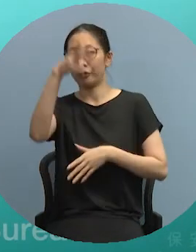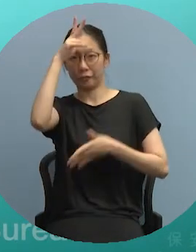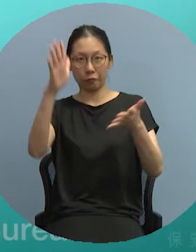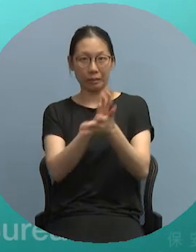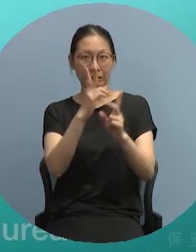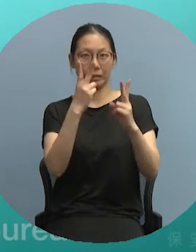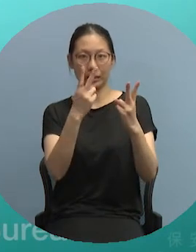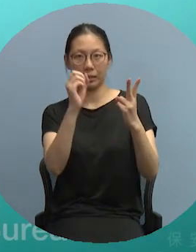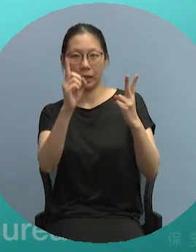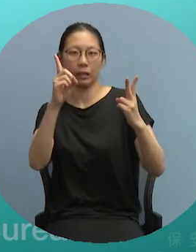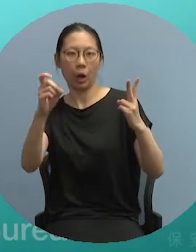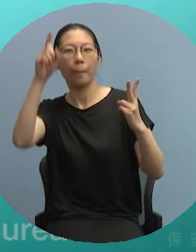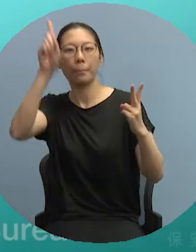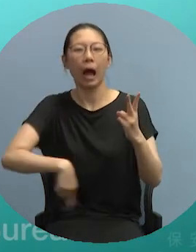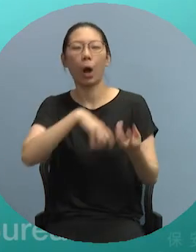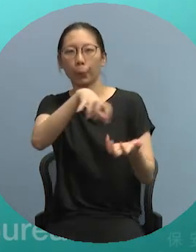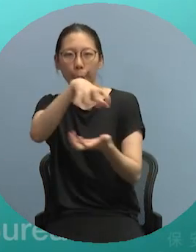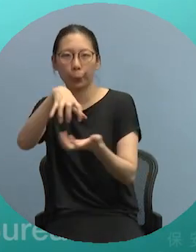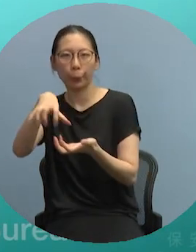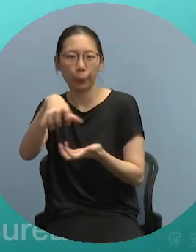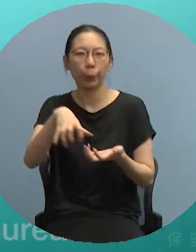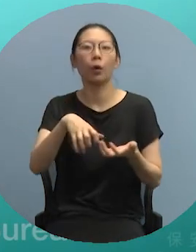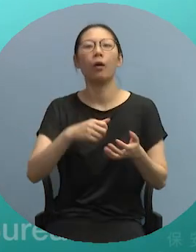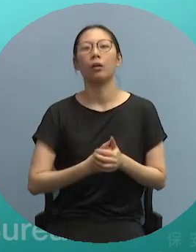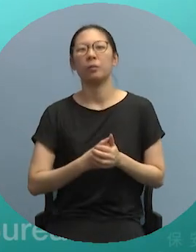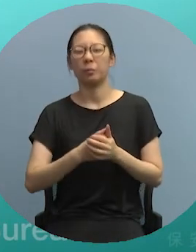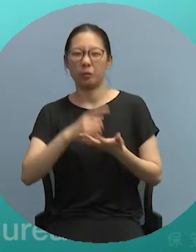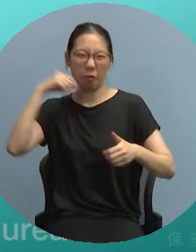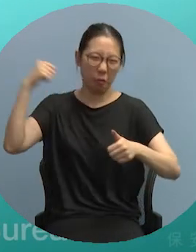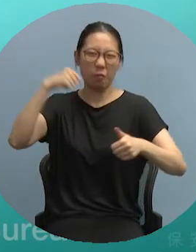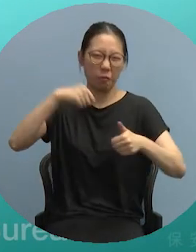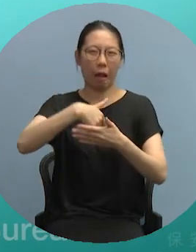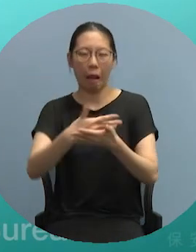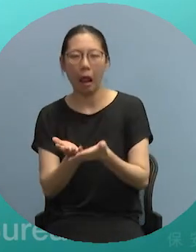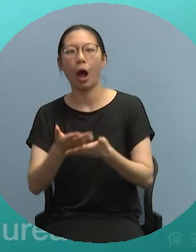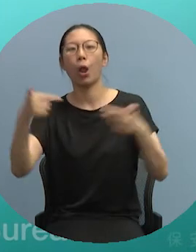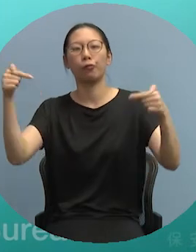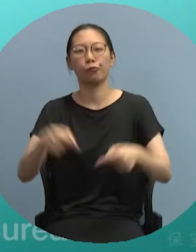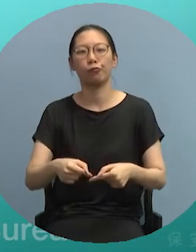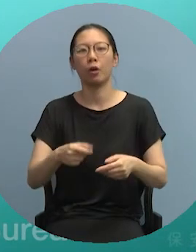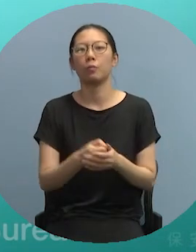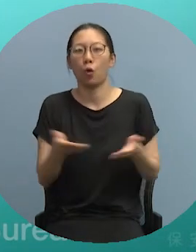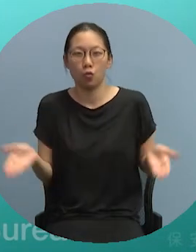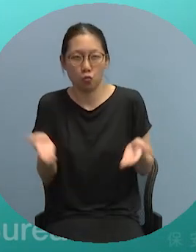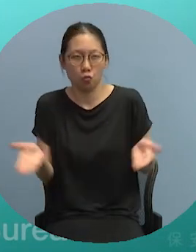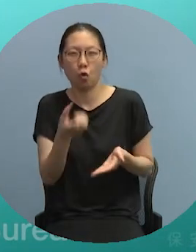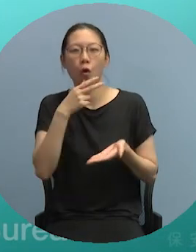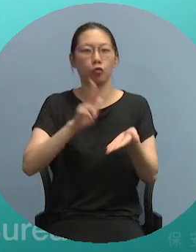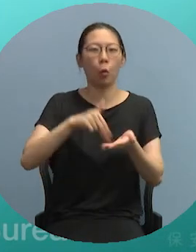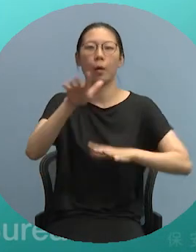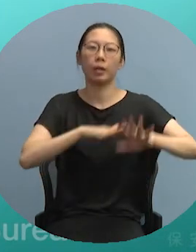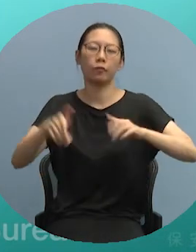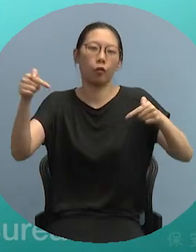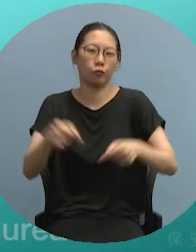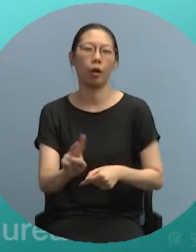開始的亂局，暴力行為亦都大幅下降，鼓吹港獨的情況亦都不斷減少。此